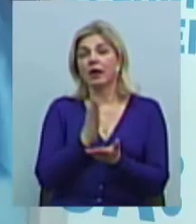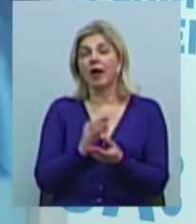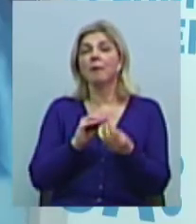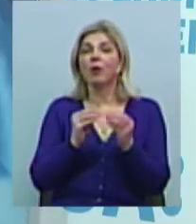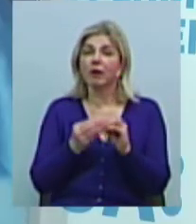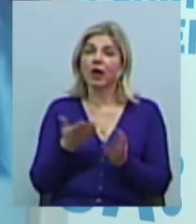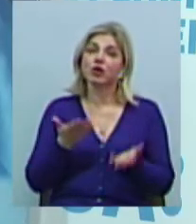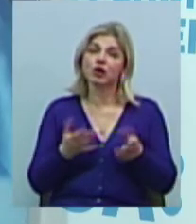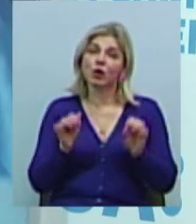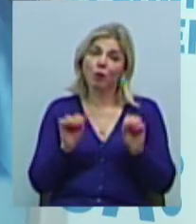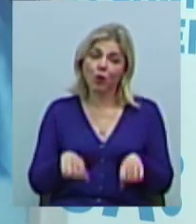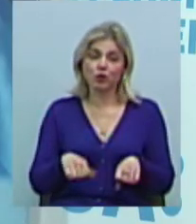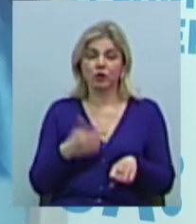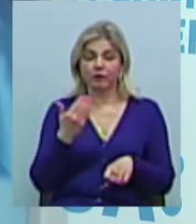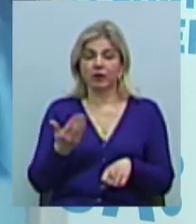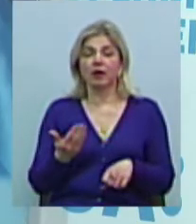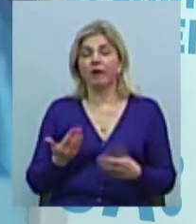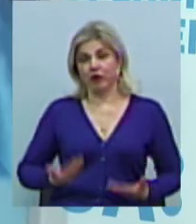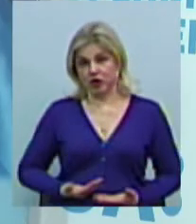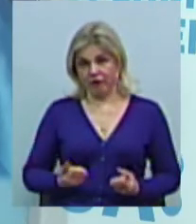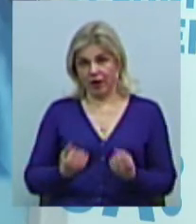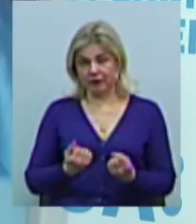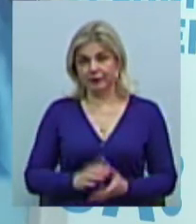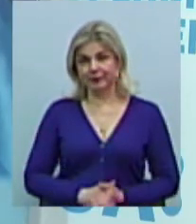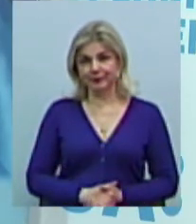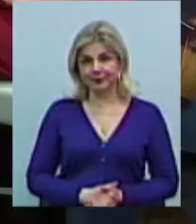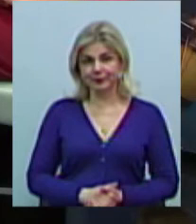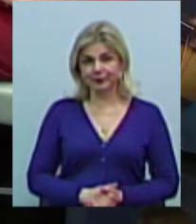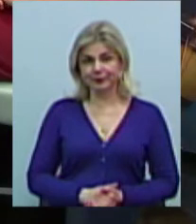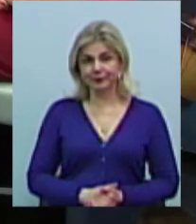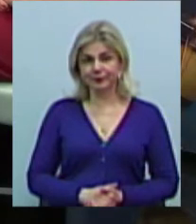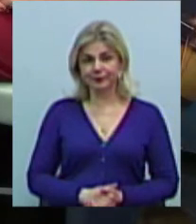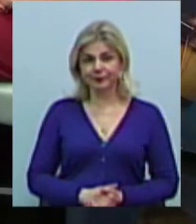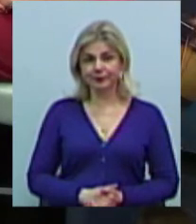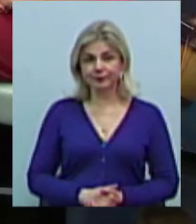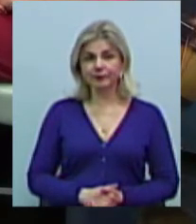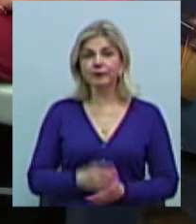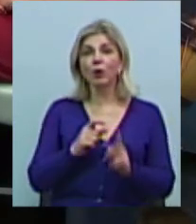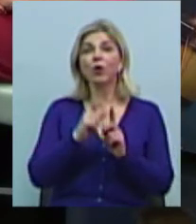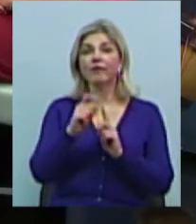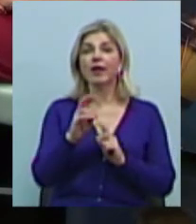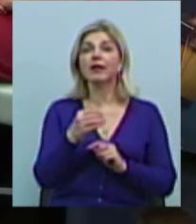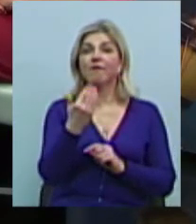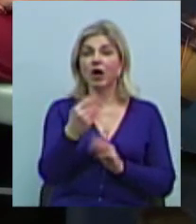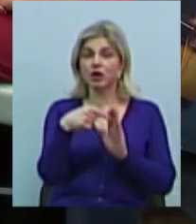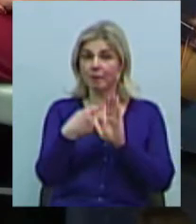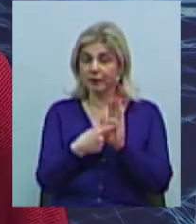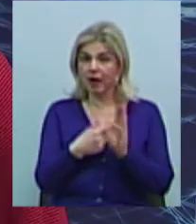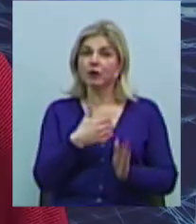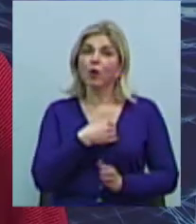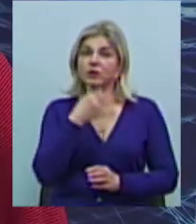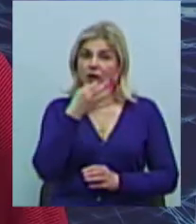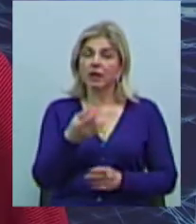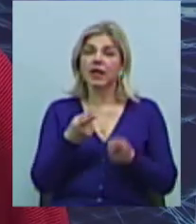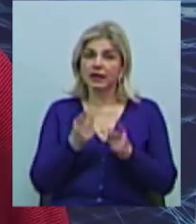можуть вони вирішуватись скорішим часом. Ну, перше, ніж я відповім на ваше питання, я хочу сказати, що дійсно